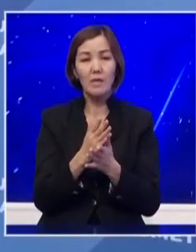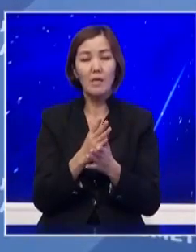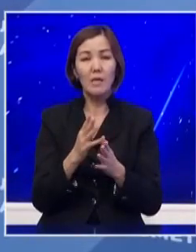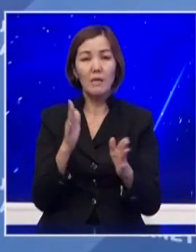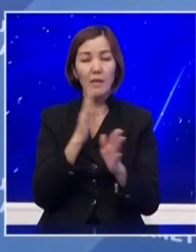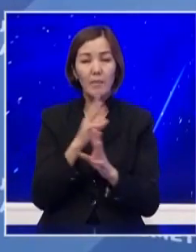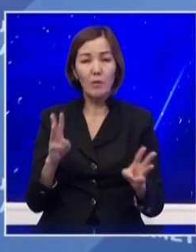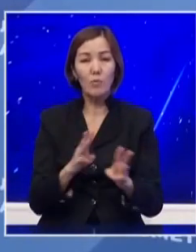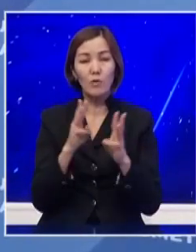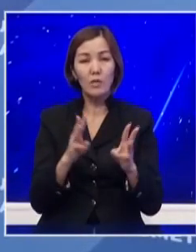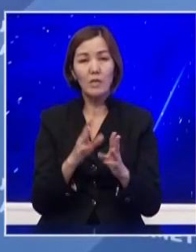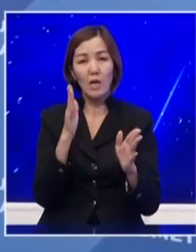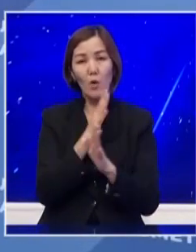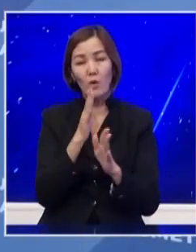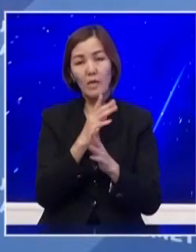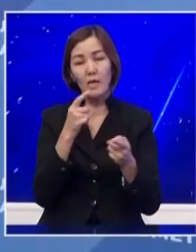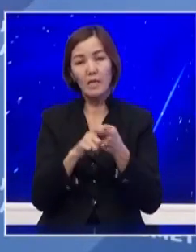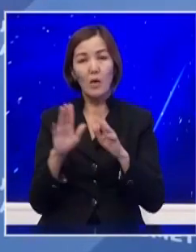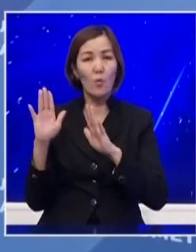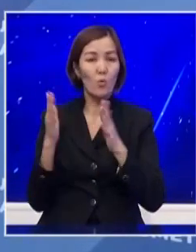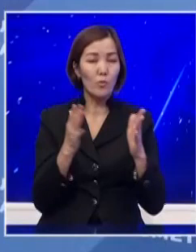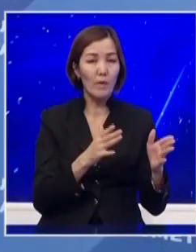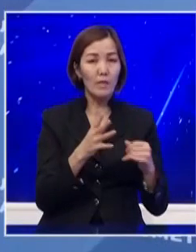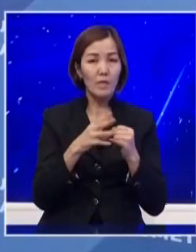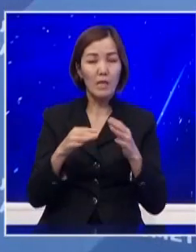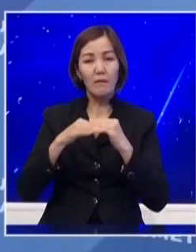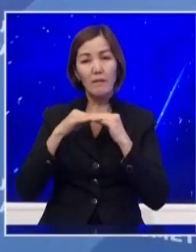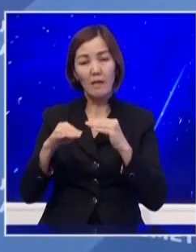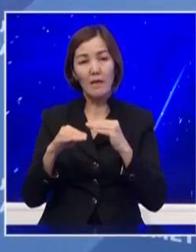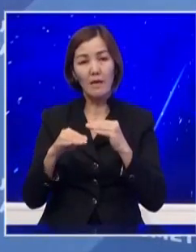болуы қалыптасқан ауа райына, орман және дала